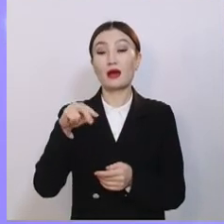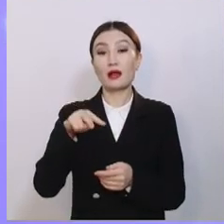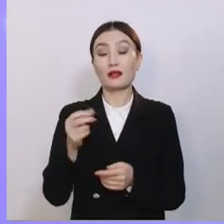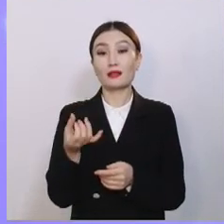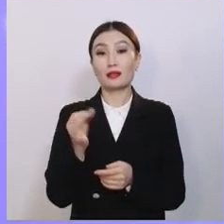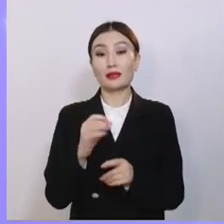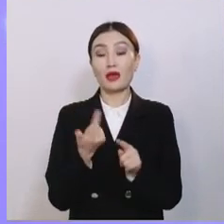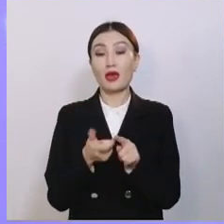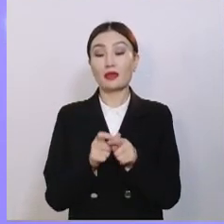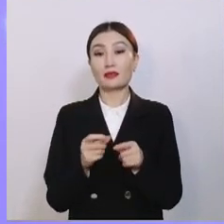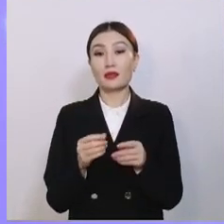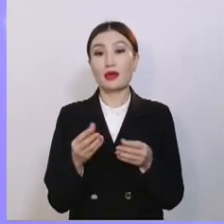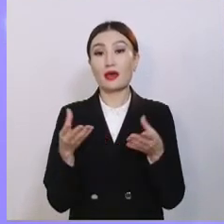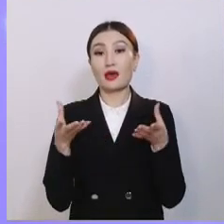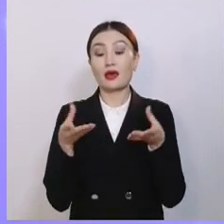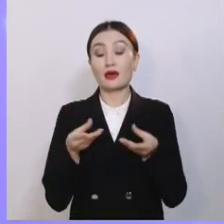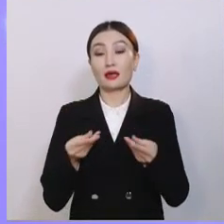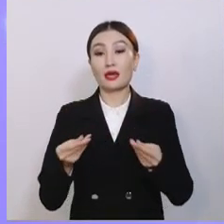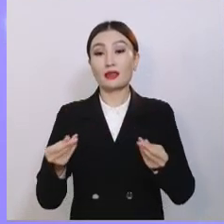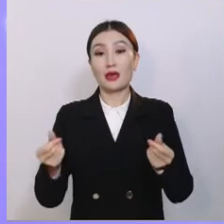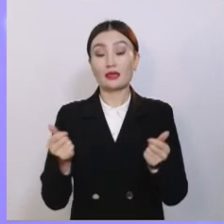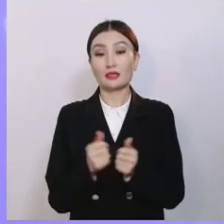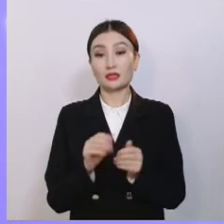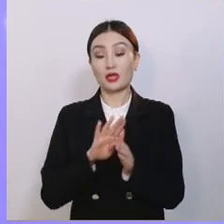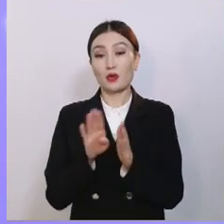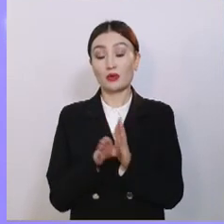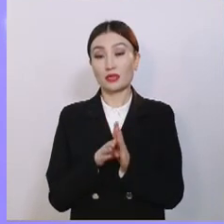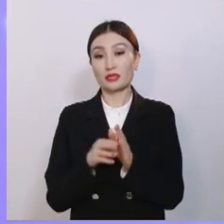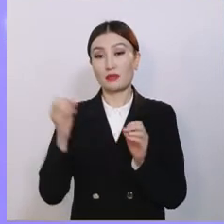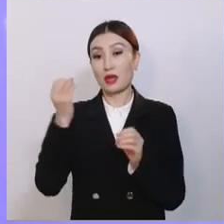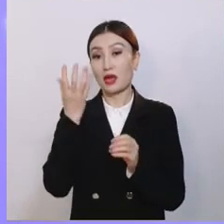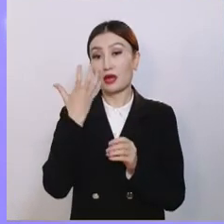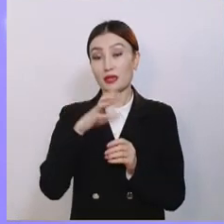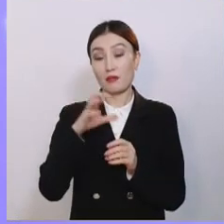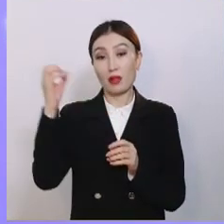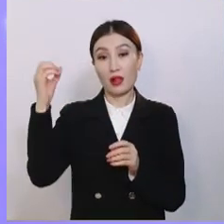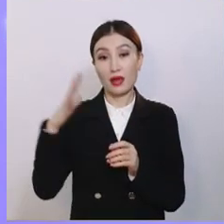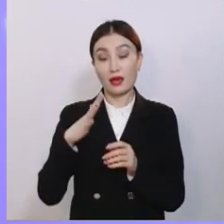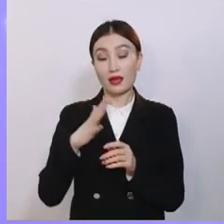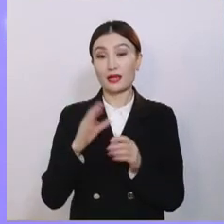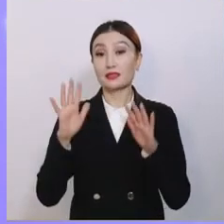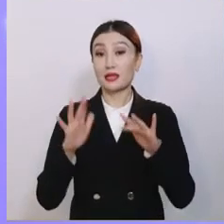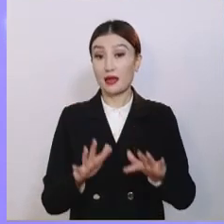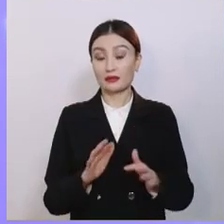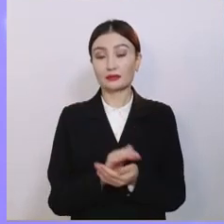это растаявший, оттаявший под действием тепла снег.